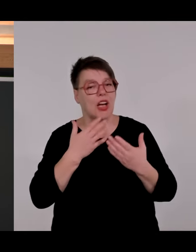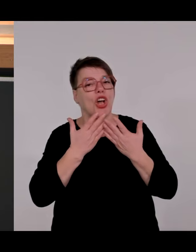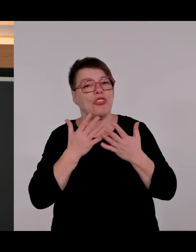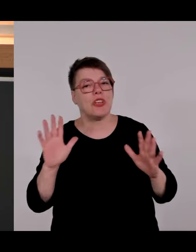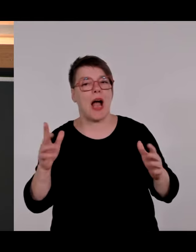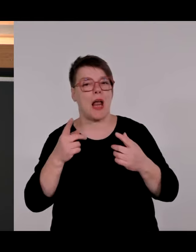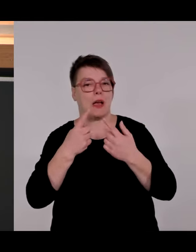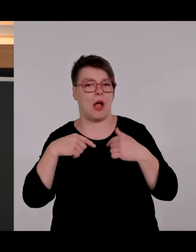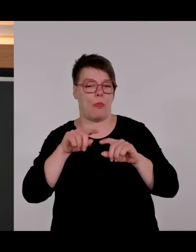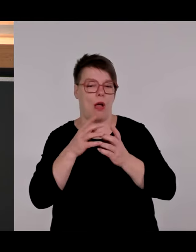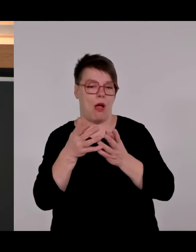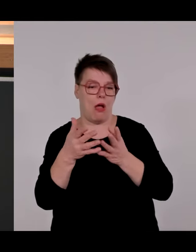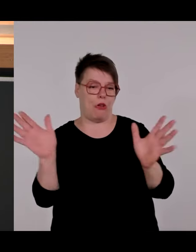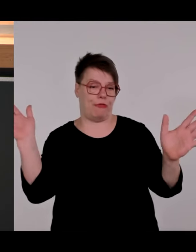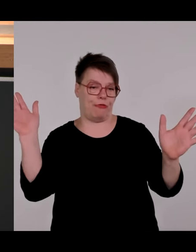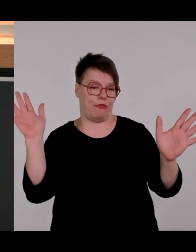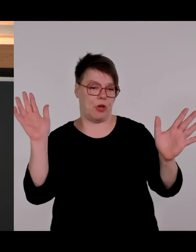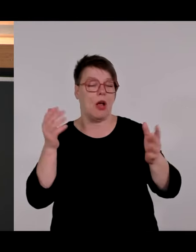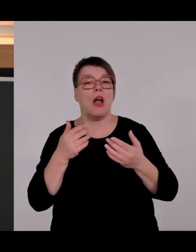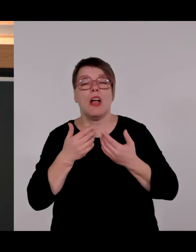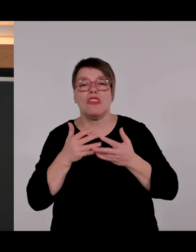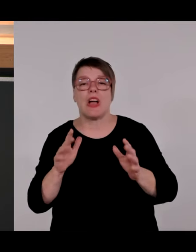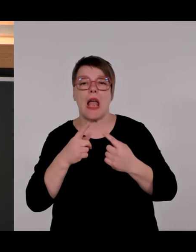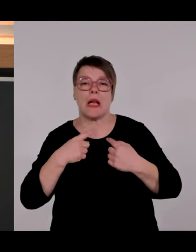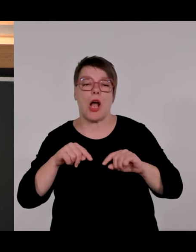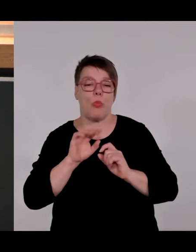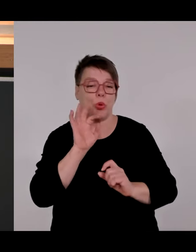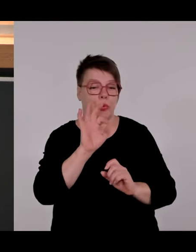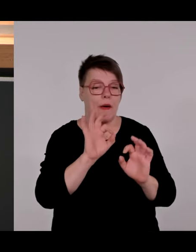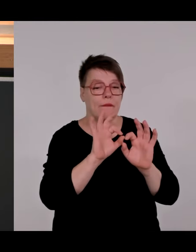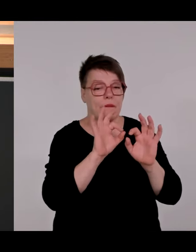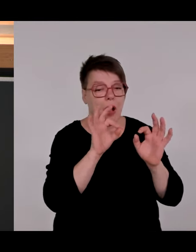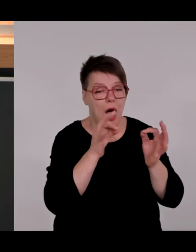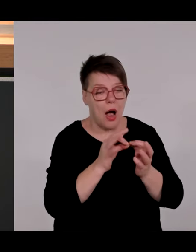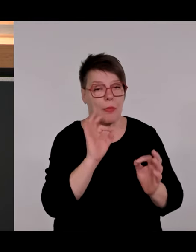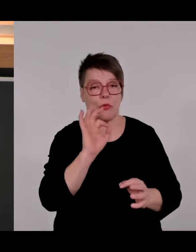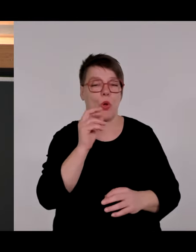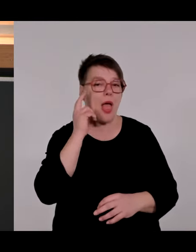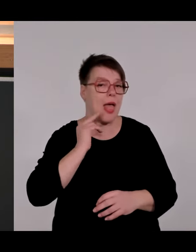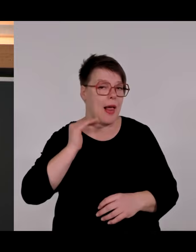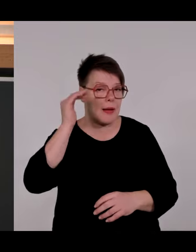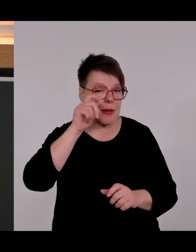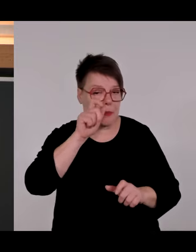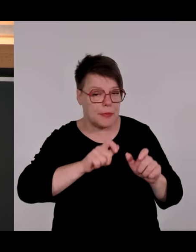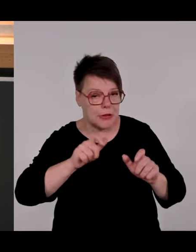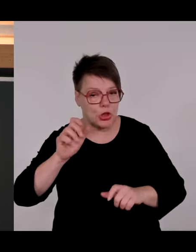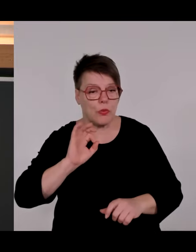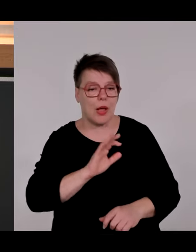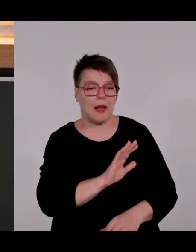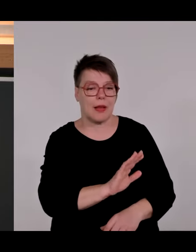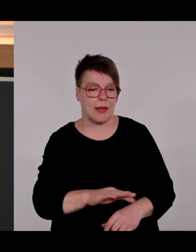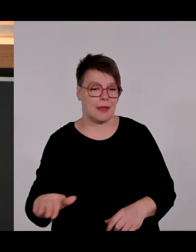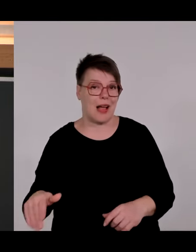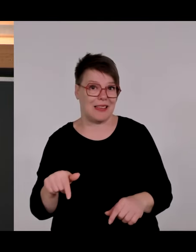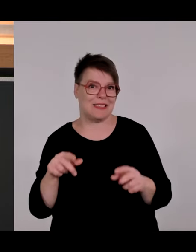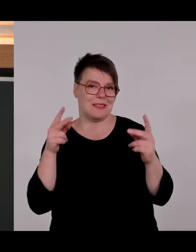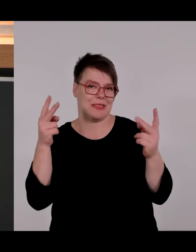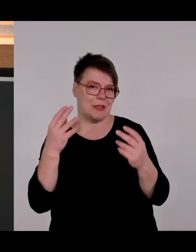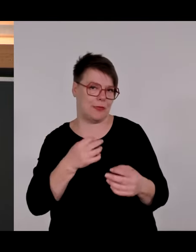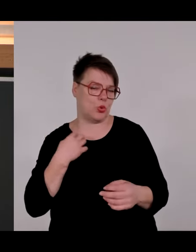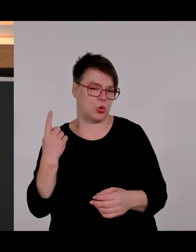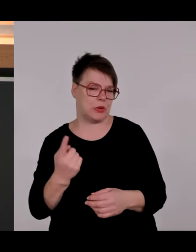gegen Angsträume für Freiräume. Und das machen wir jetzt, gemeinsam in einem vernetzten